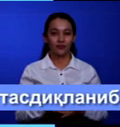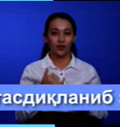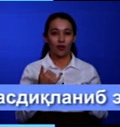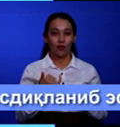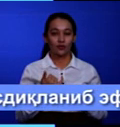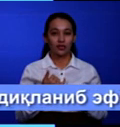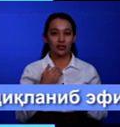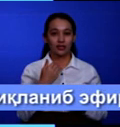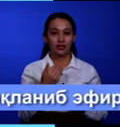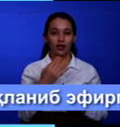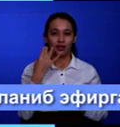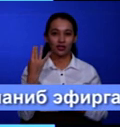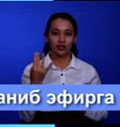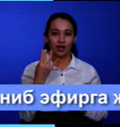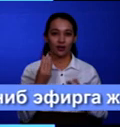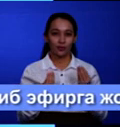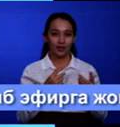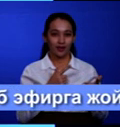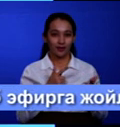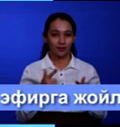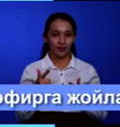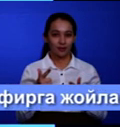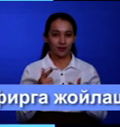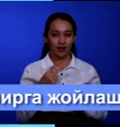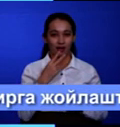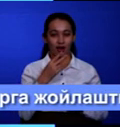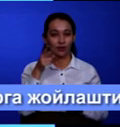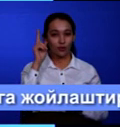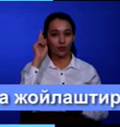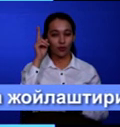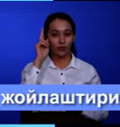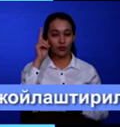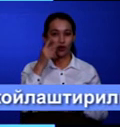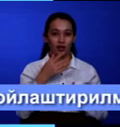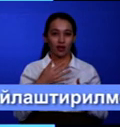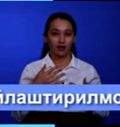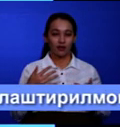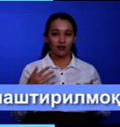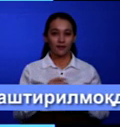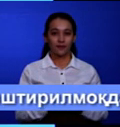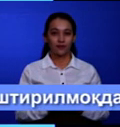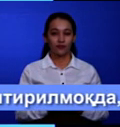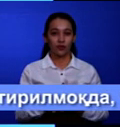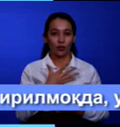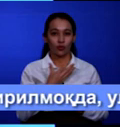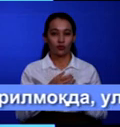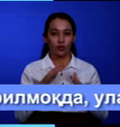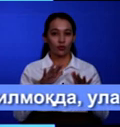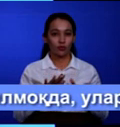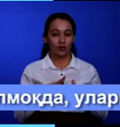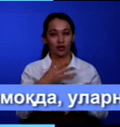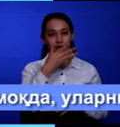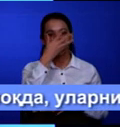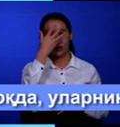men sizlarga qiziqarli o'yin tayyorlab kelganman. Qarang quyonchalarni. Bu quyonchalar o'zining joylarini